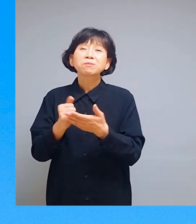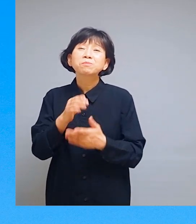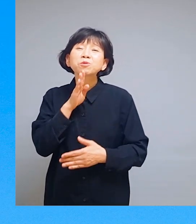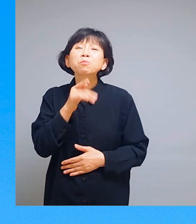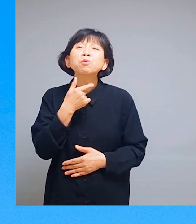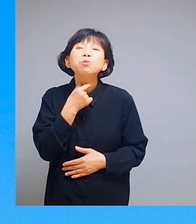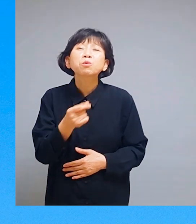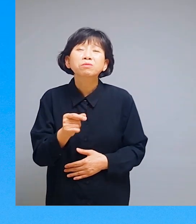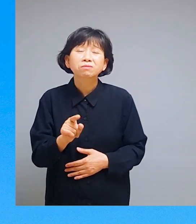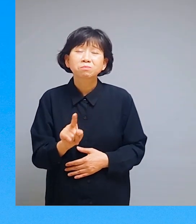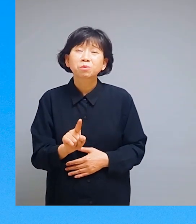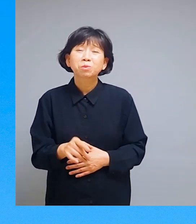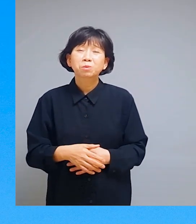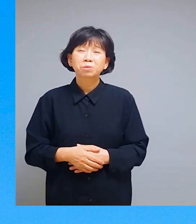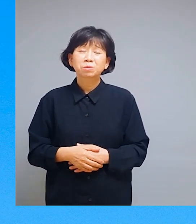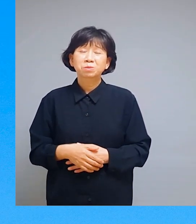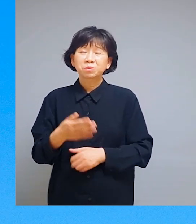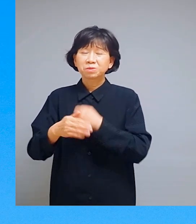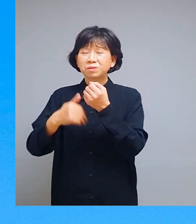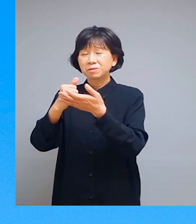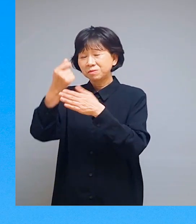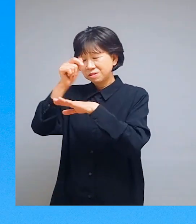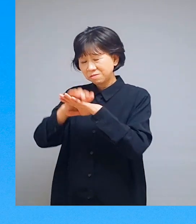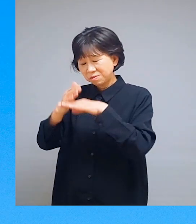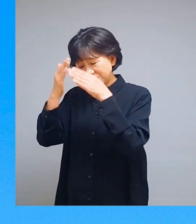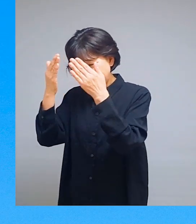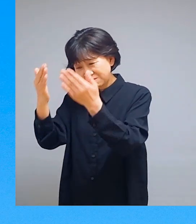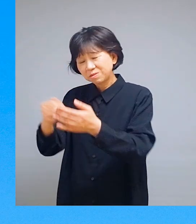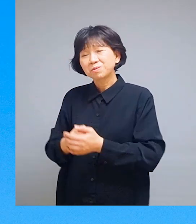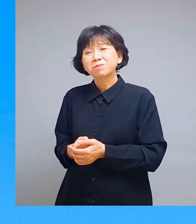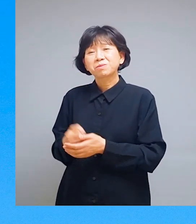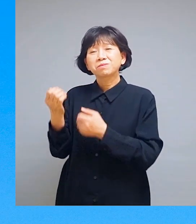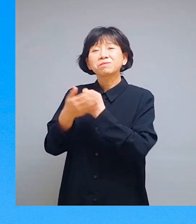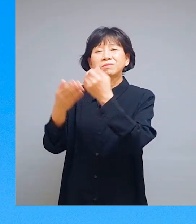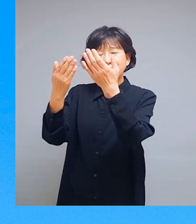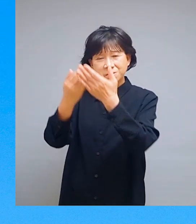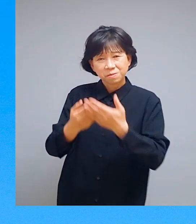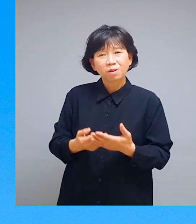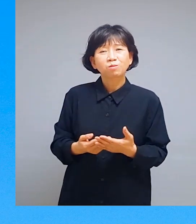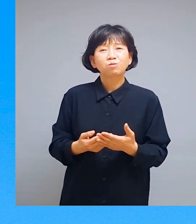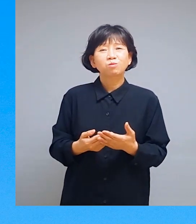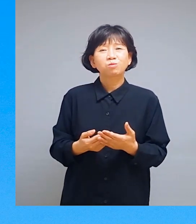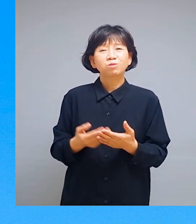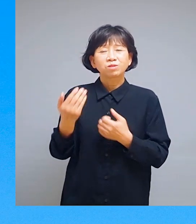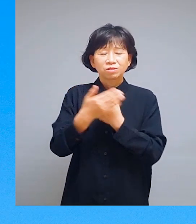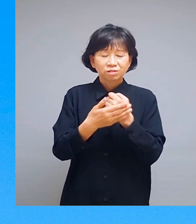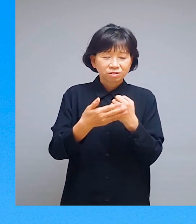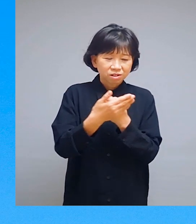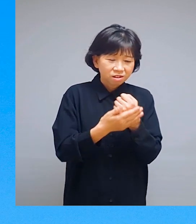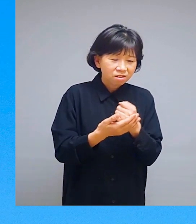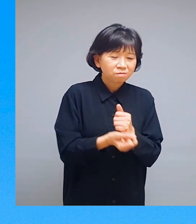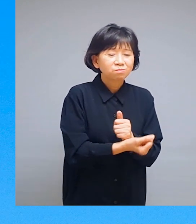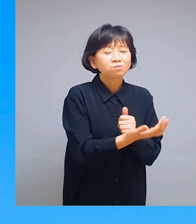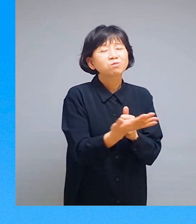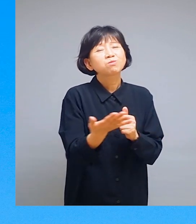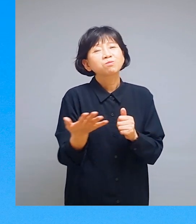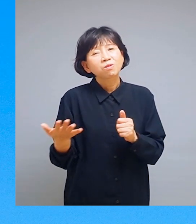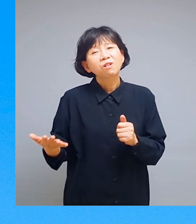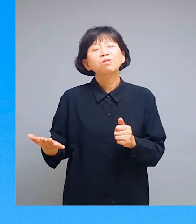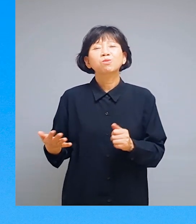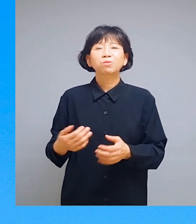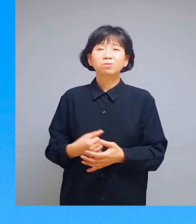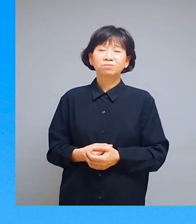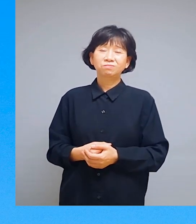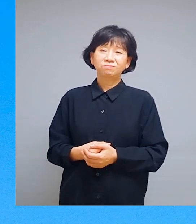그래도 하나님께 예배드리고 은혜 받고 은혜를 공급받아서 다시